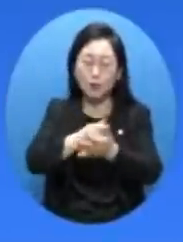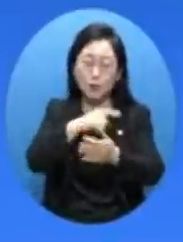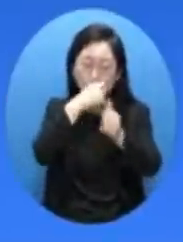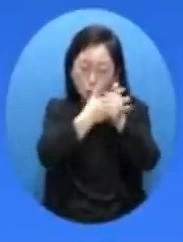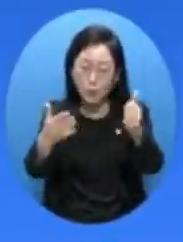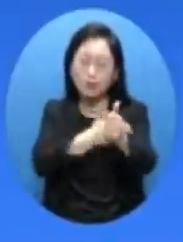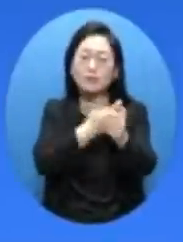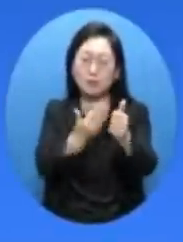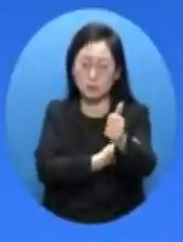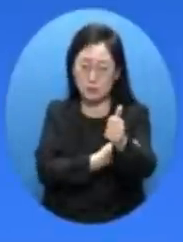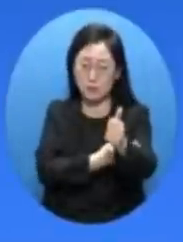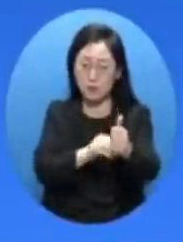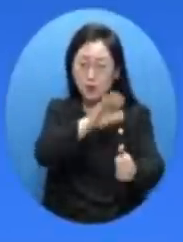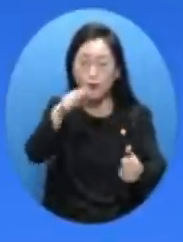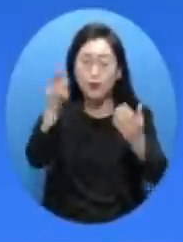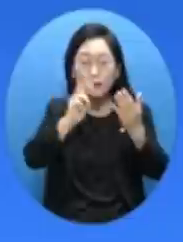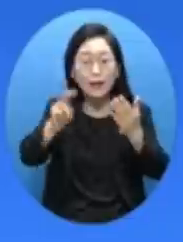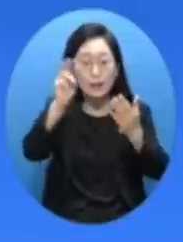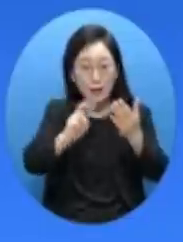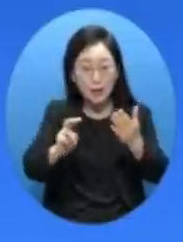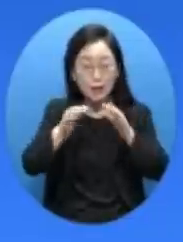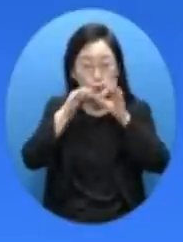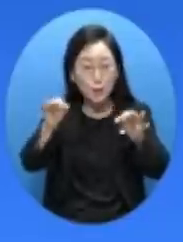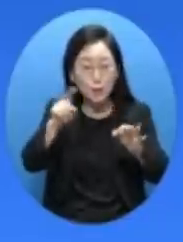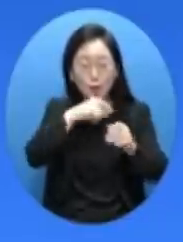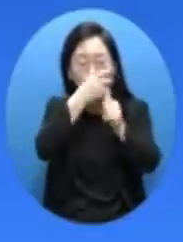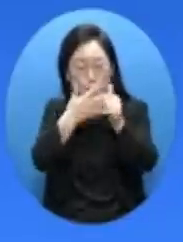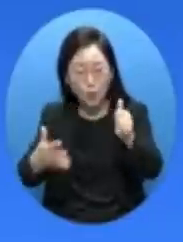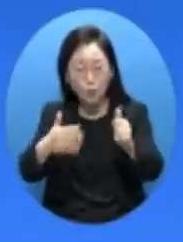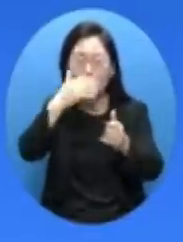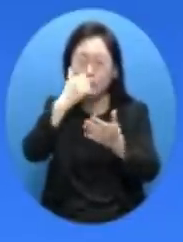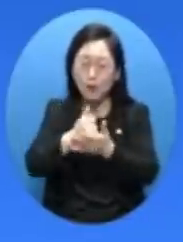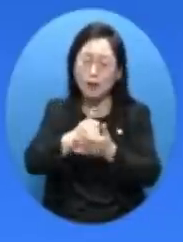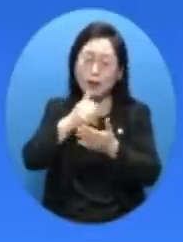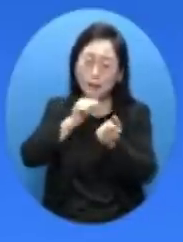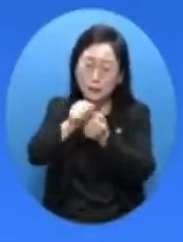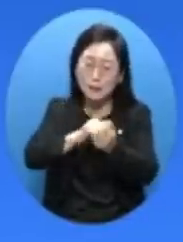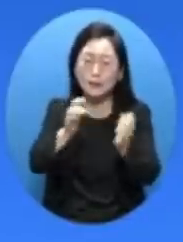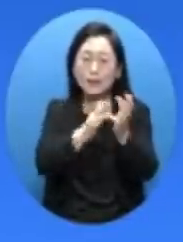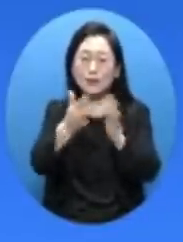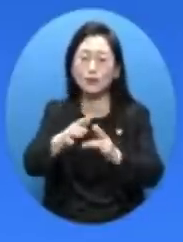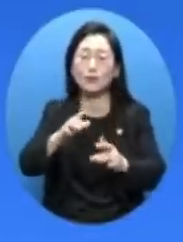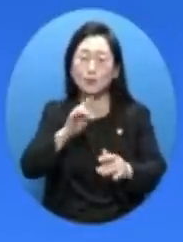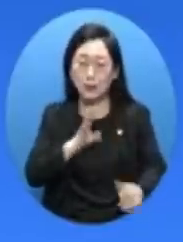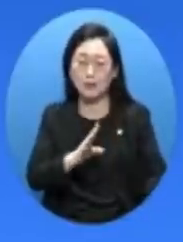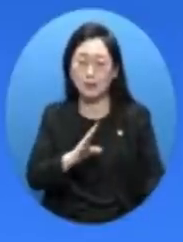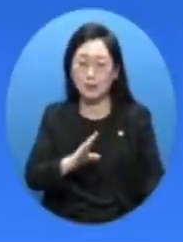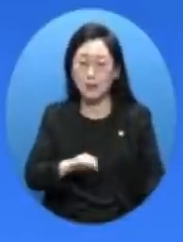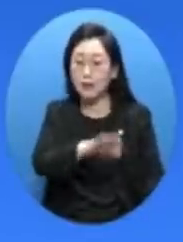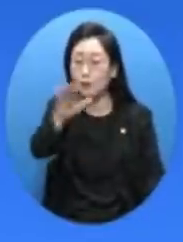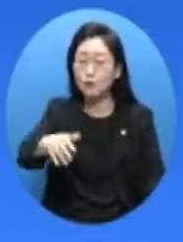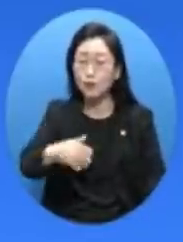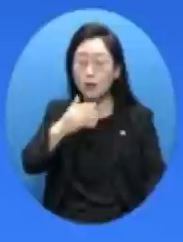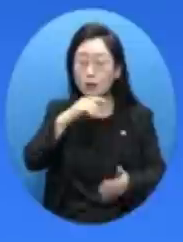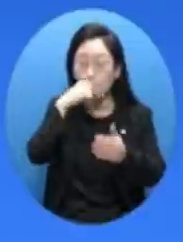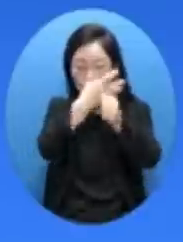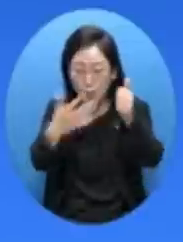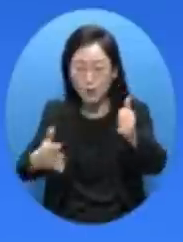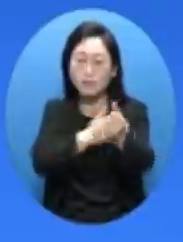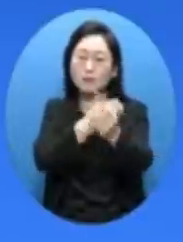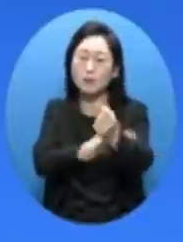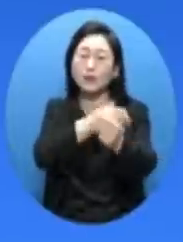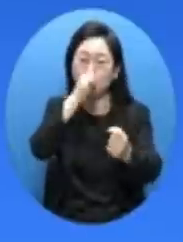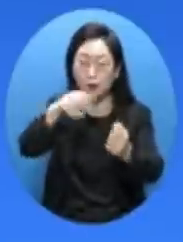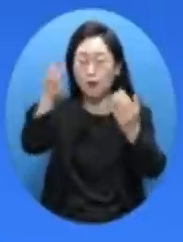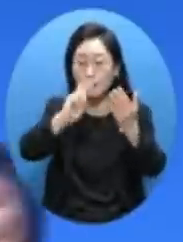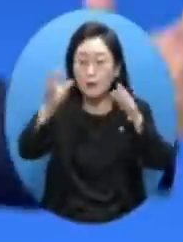순복음교회가 늘 불렀던 찬송이 보혈 찬송입니다. 나의 죄를 씻기는 예수의 피밖에 없네. 주의 보혈 능력이 또다. 찬송을